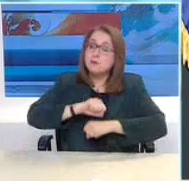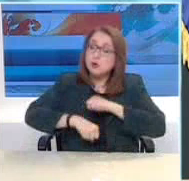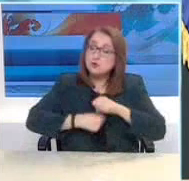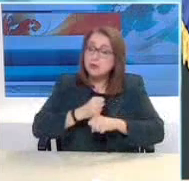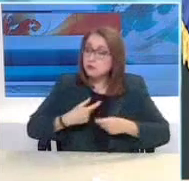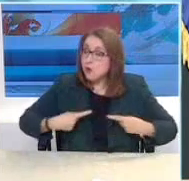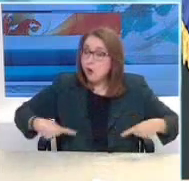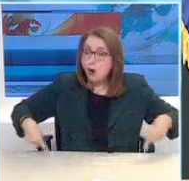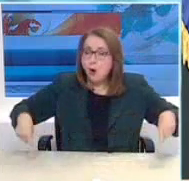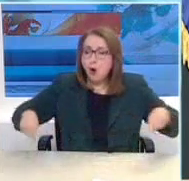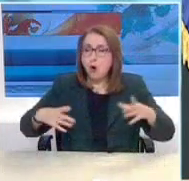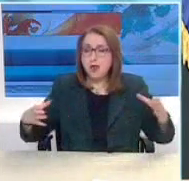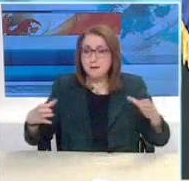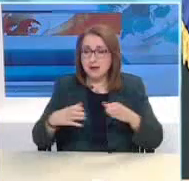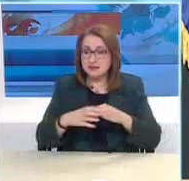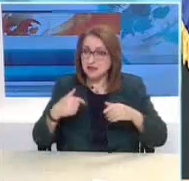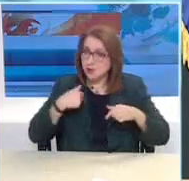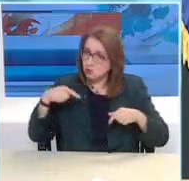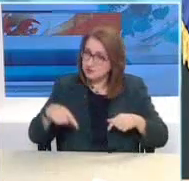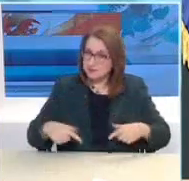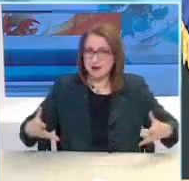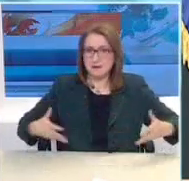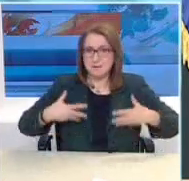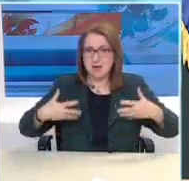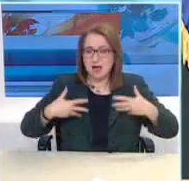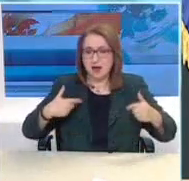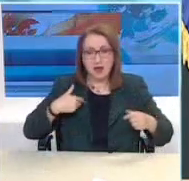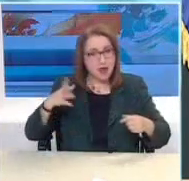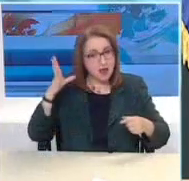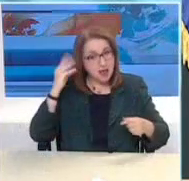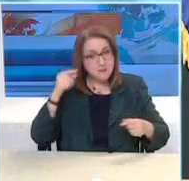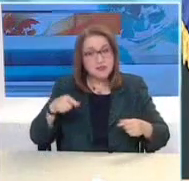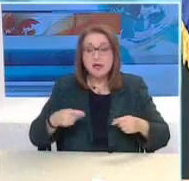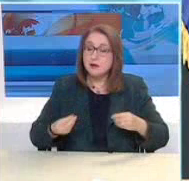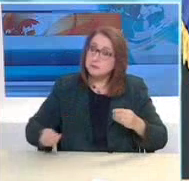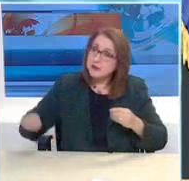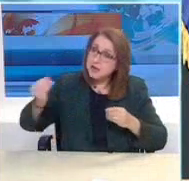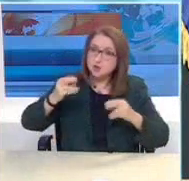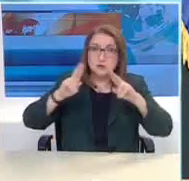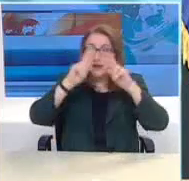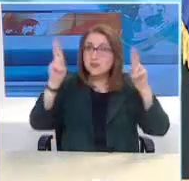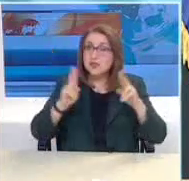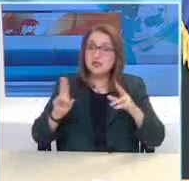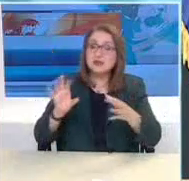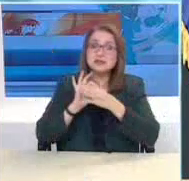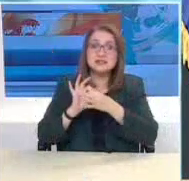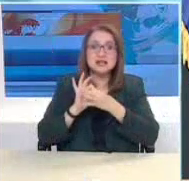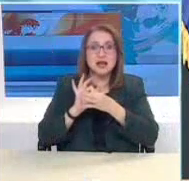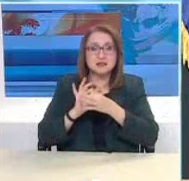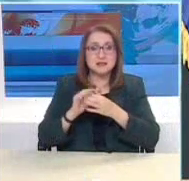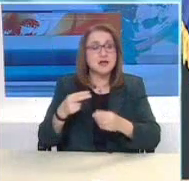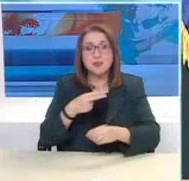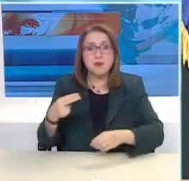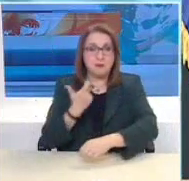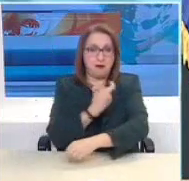ιό. Έτσι, με χαρά άκουσα σήμερα για ακόμα περισσότερη διεθνή συνεργασία στην προσπάθεια για ένα εμβόλιο κατά του